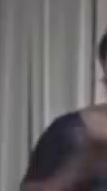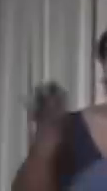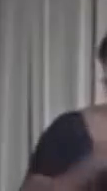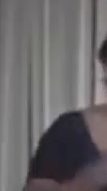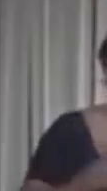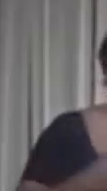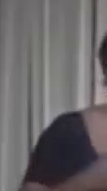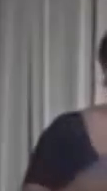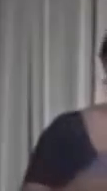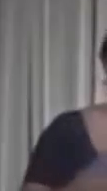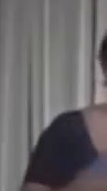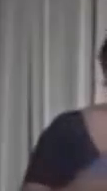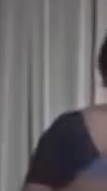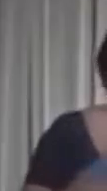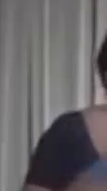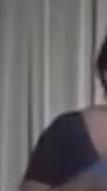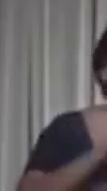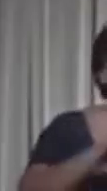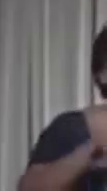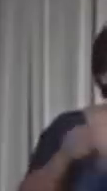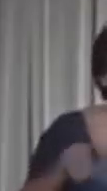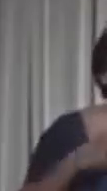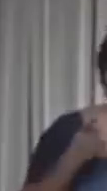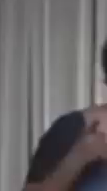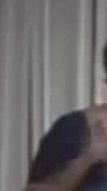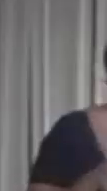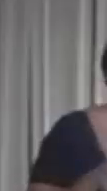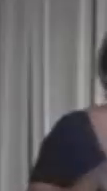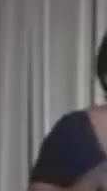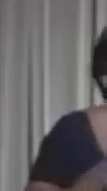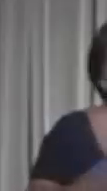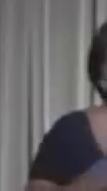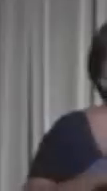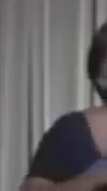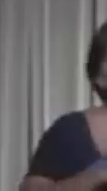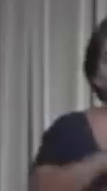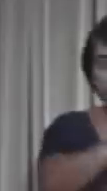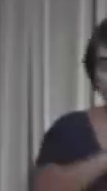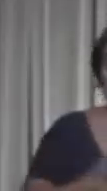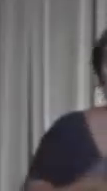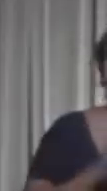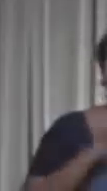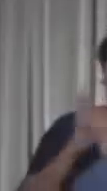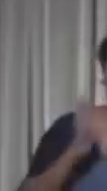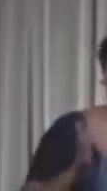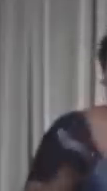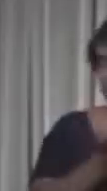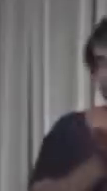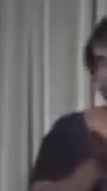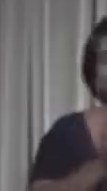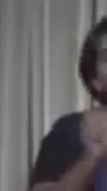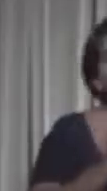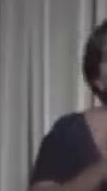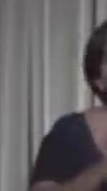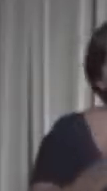இன்று அதிகமாக இந்த அரசாங்கத்தை கொண்டு வருவதற்காக பாடுபட்ட விவசாயிகள் கூட இன்று தங்களுடைய எதிர்காலம்